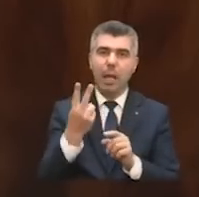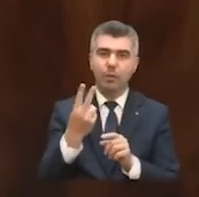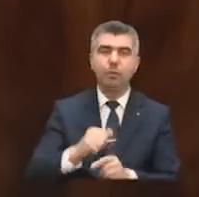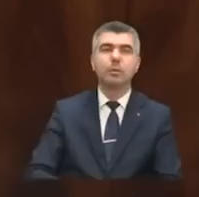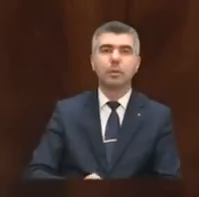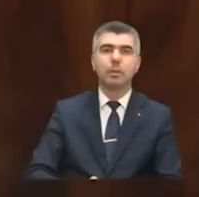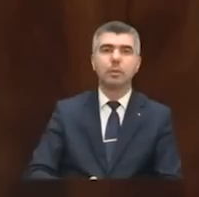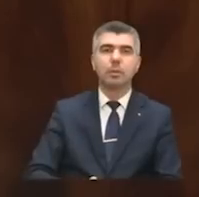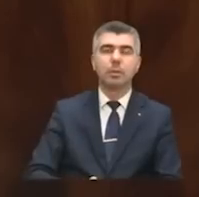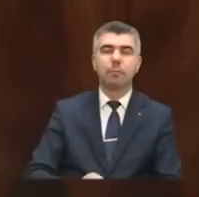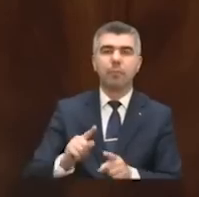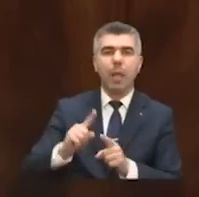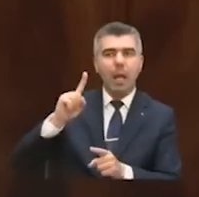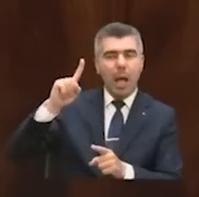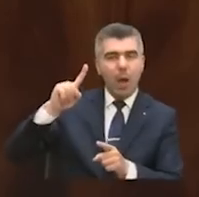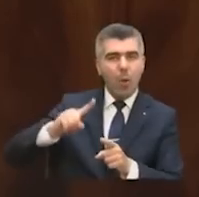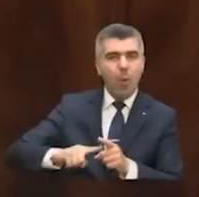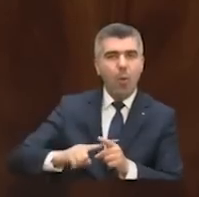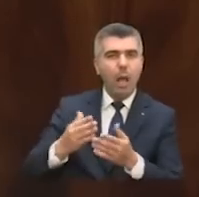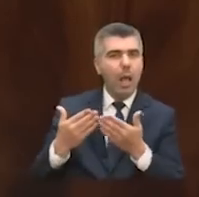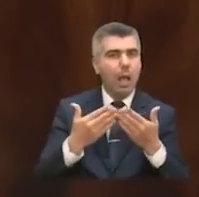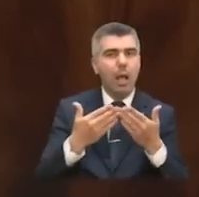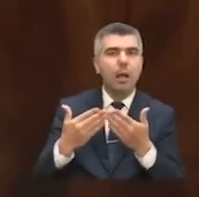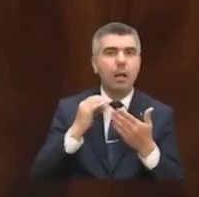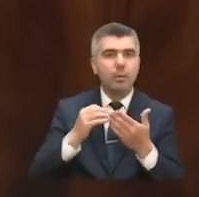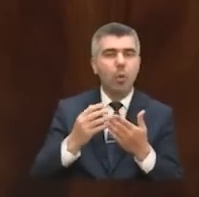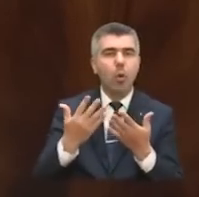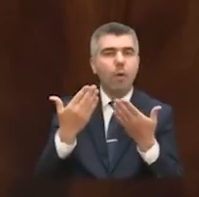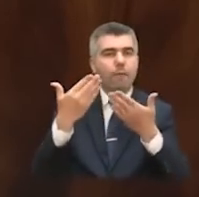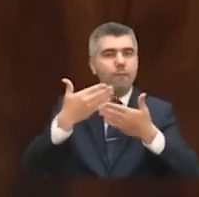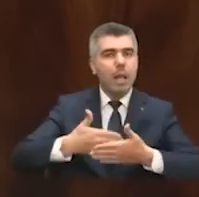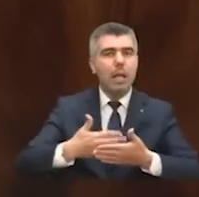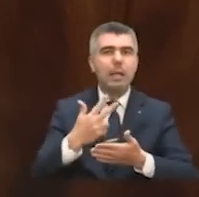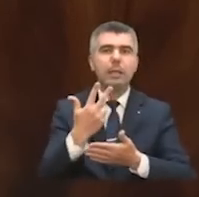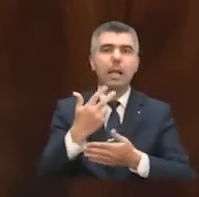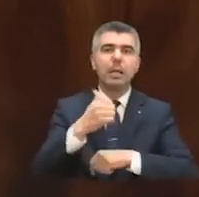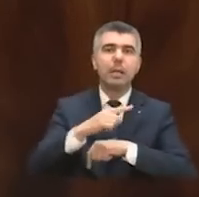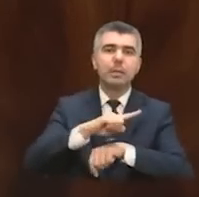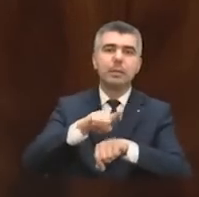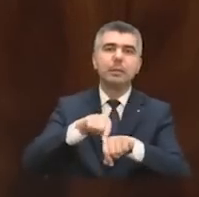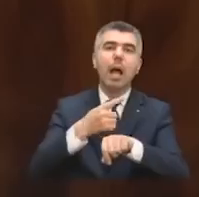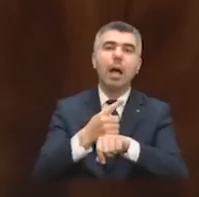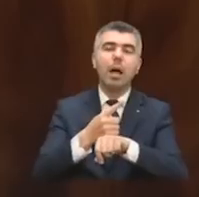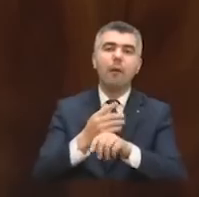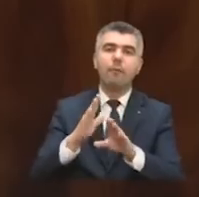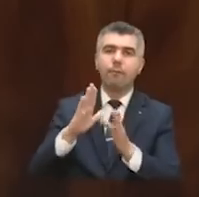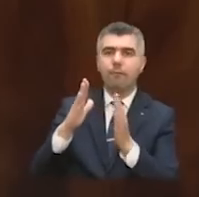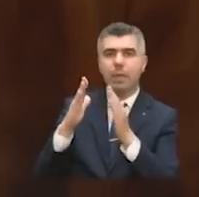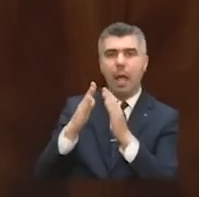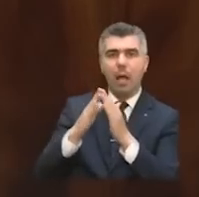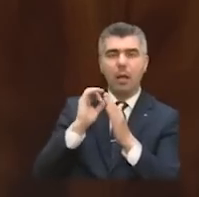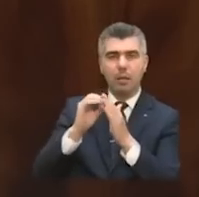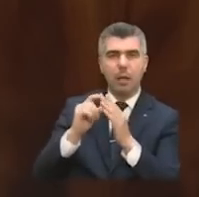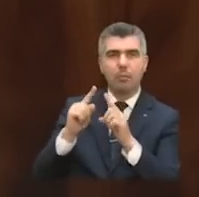في العش النهار كله كيقراو وليداتنا، وفي الليل عنده واحد ثلاثه د السوايع اللي كيكون في الدار ديالو